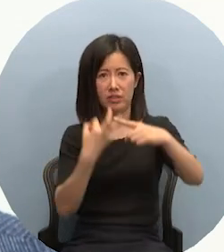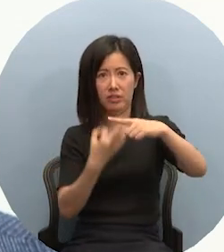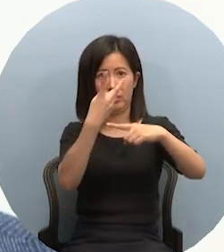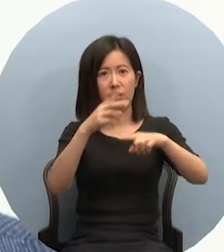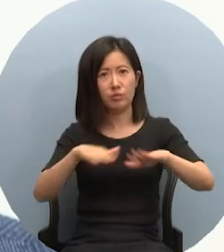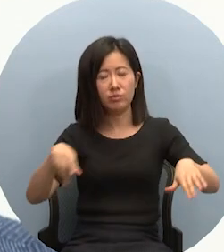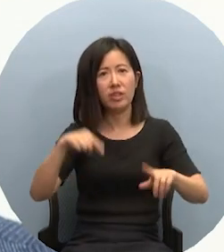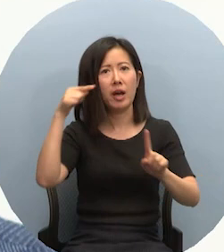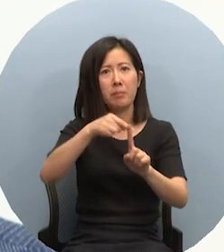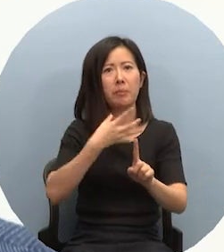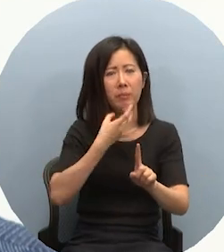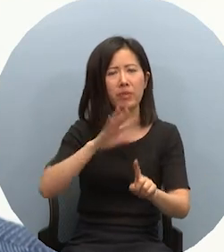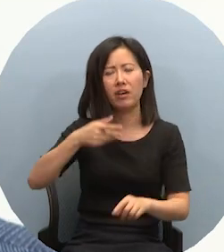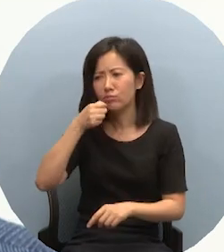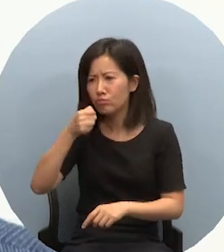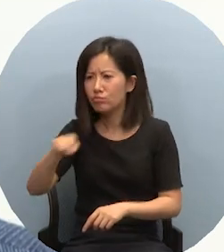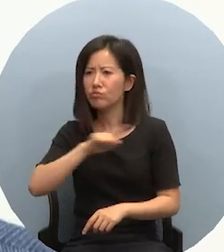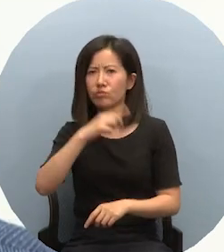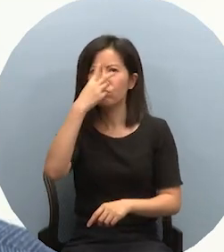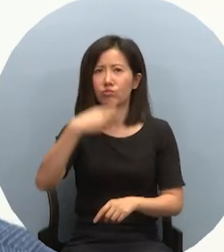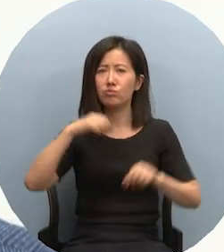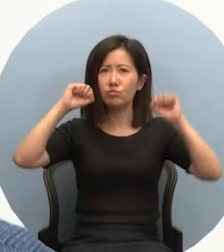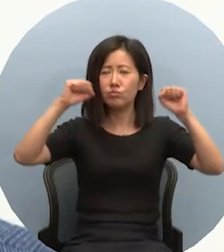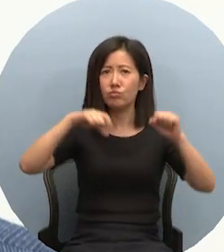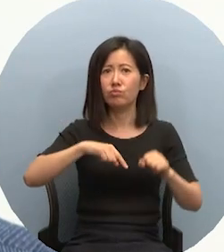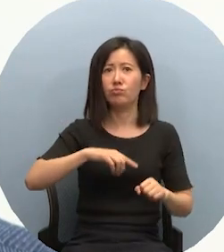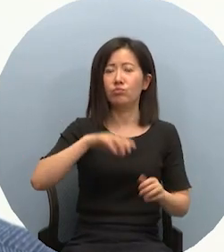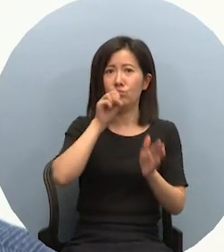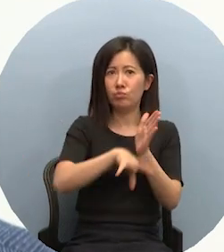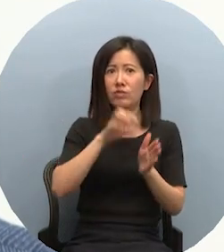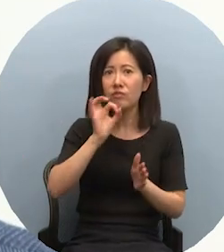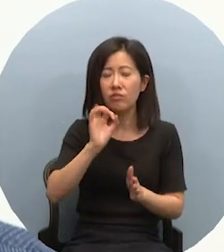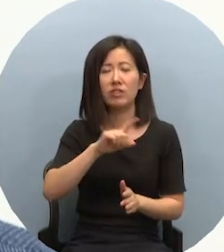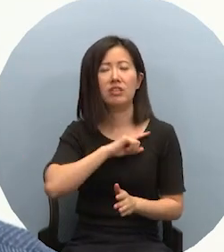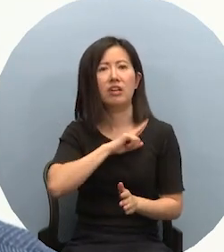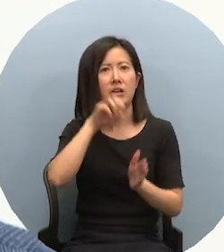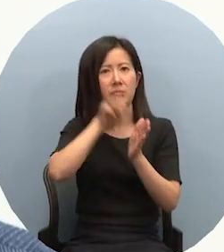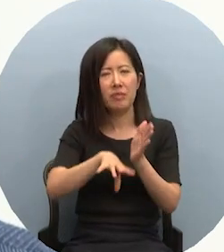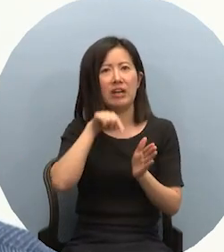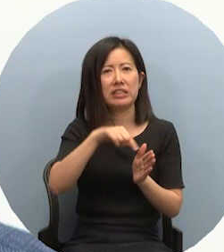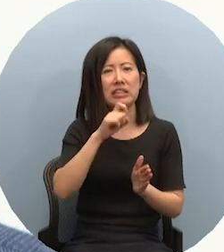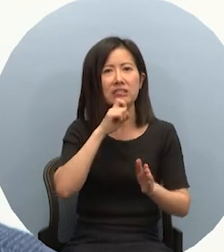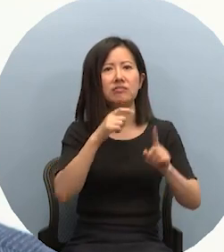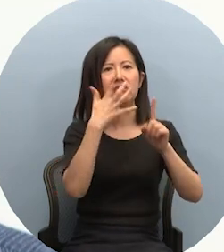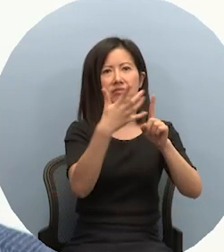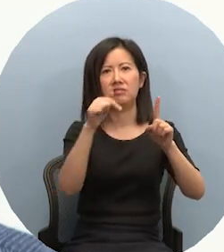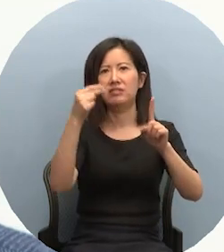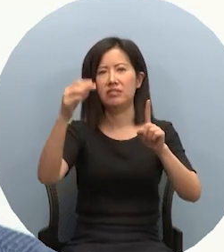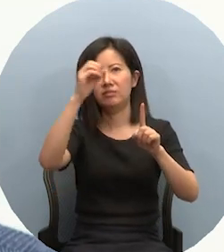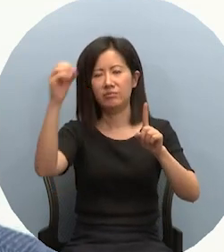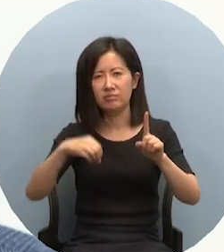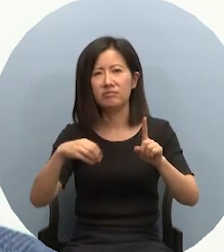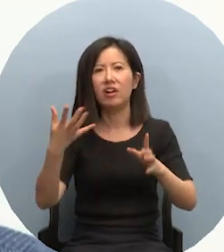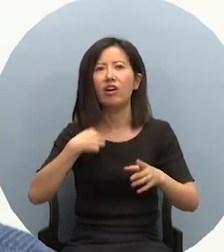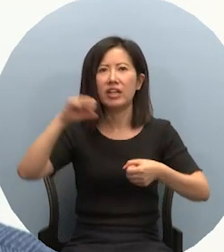嘅細路仔係唔達標，但係咧問翻佢哋覺得自己做運動夠唔夠嘅時候咧。認為自己是不夠的只有 15.7% 的，所以我們覺得應該要